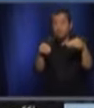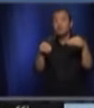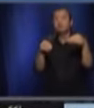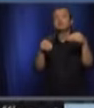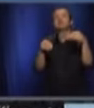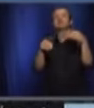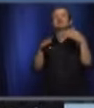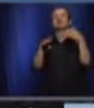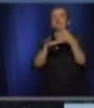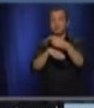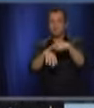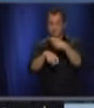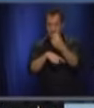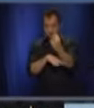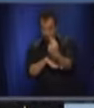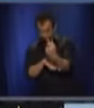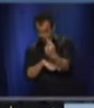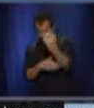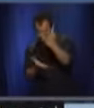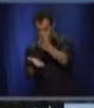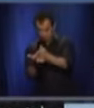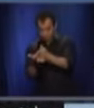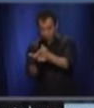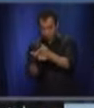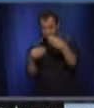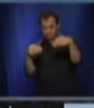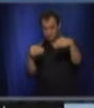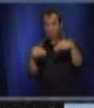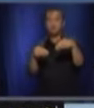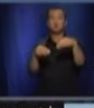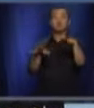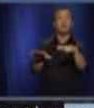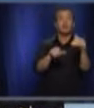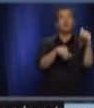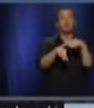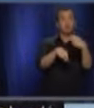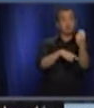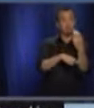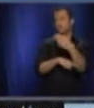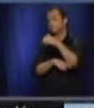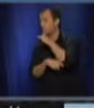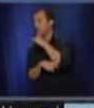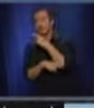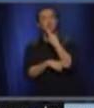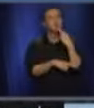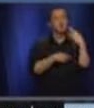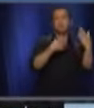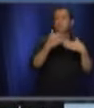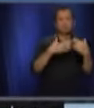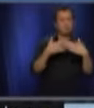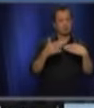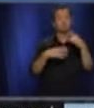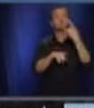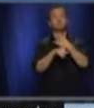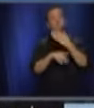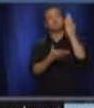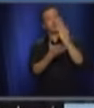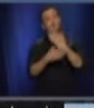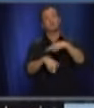et on ne pourra plus vendre d'alcool après 23 heures. Donc, dans les bars et les restaurants, nous